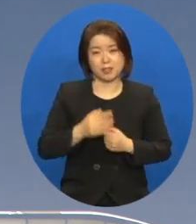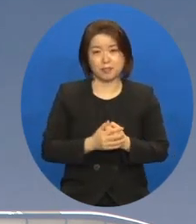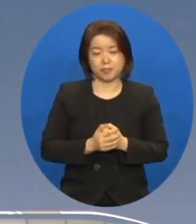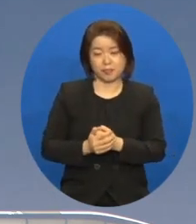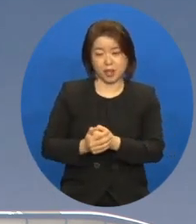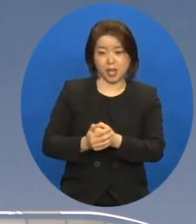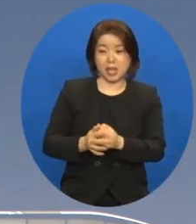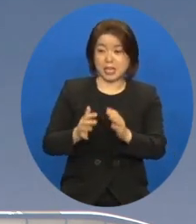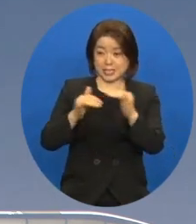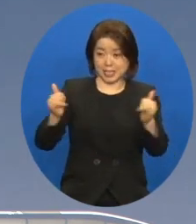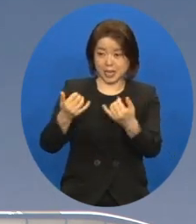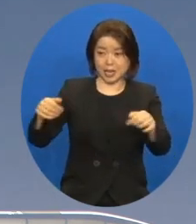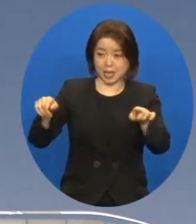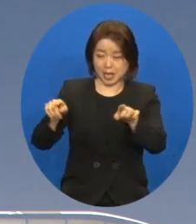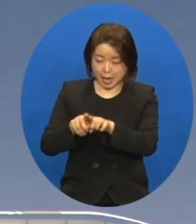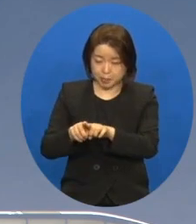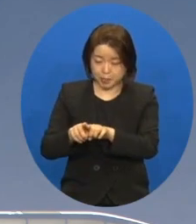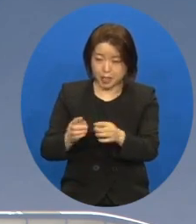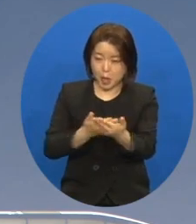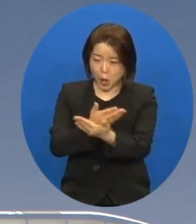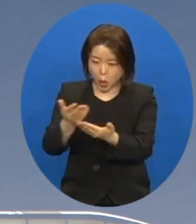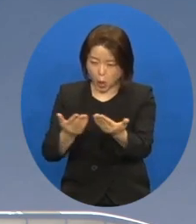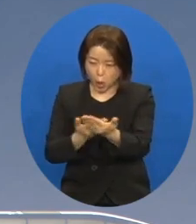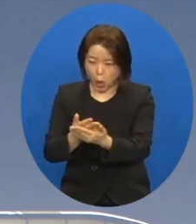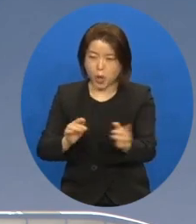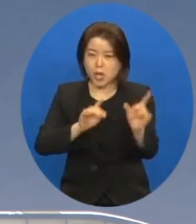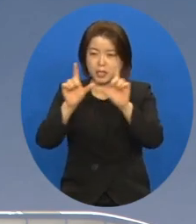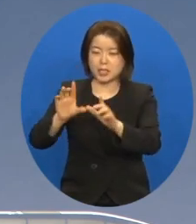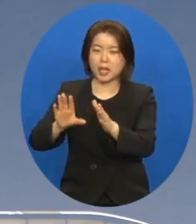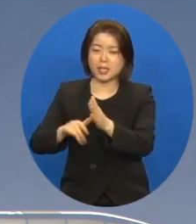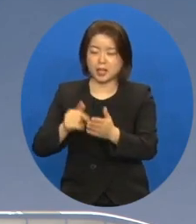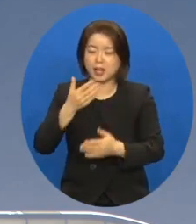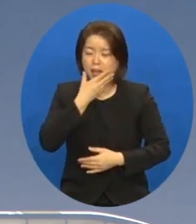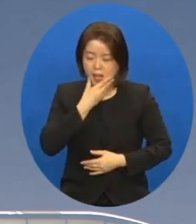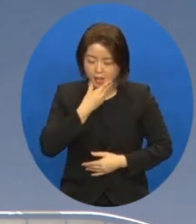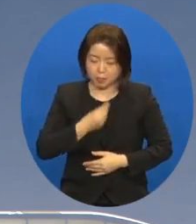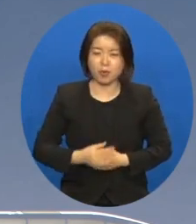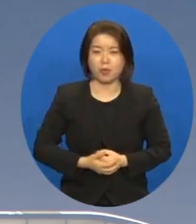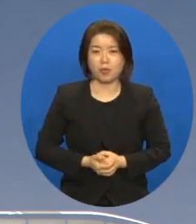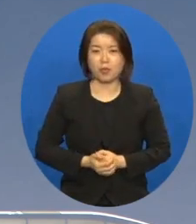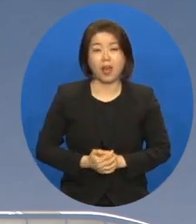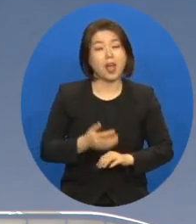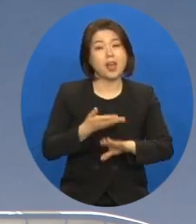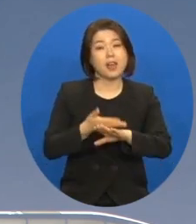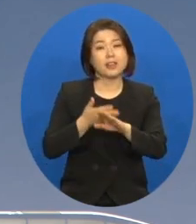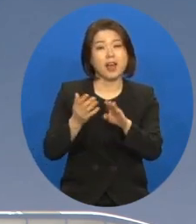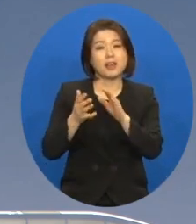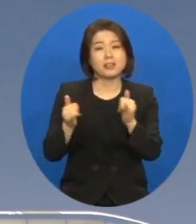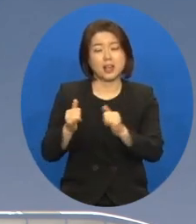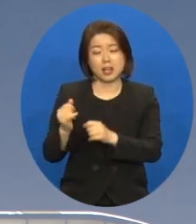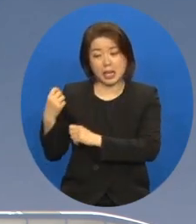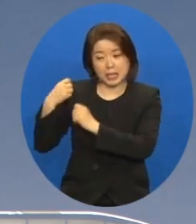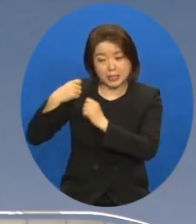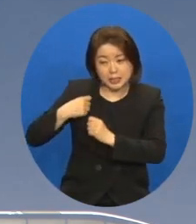더불어, 사람들과 더불어 살던 때가 행복했던 것 같습니다. 다른 사람의 짐을